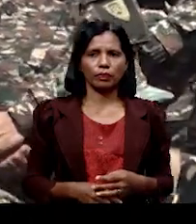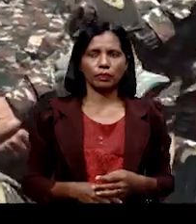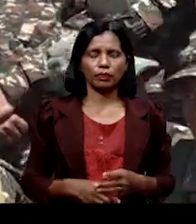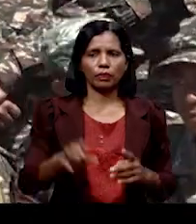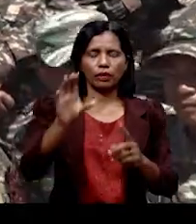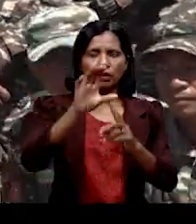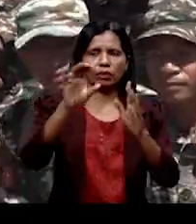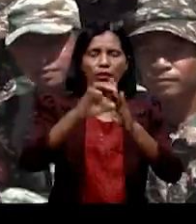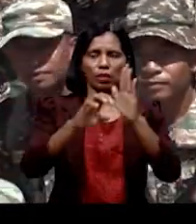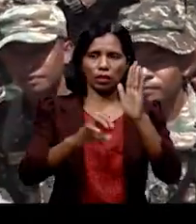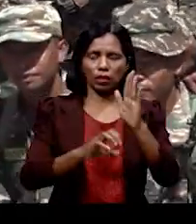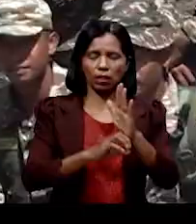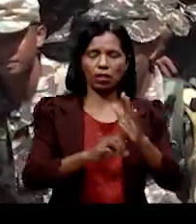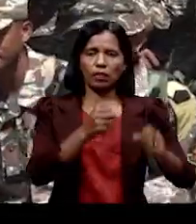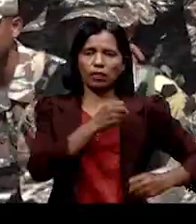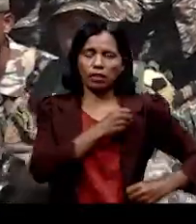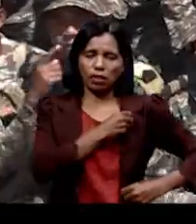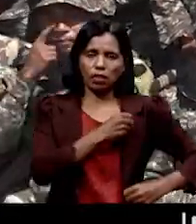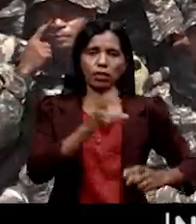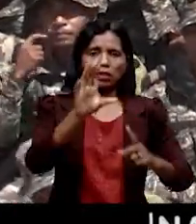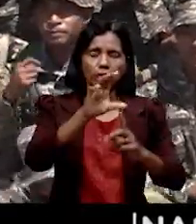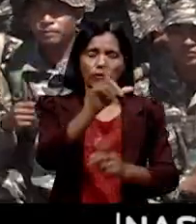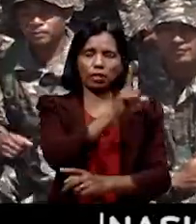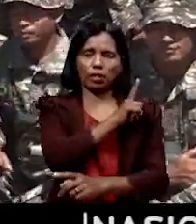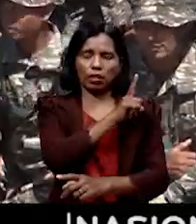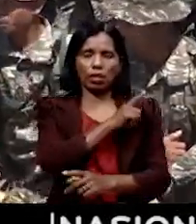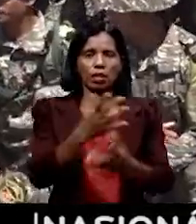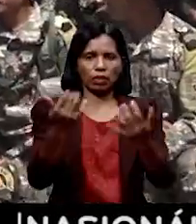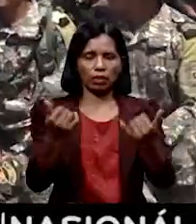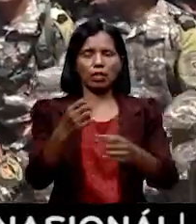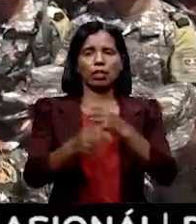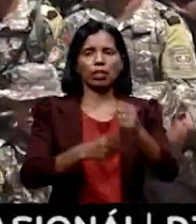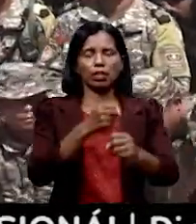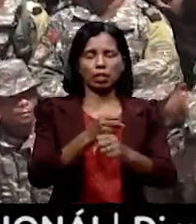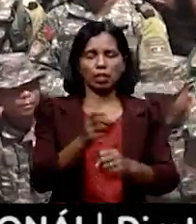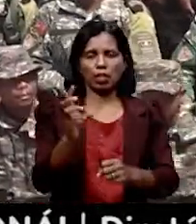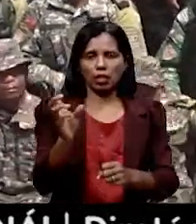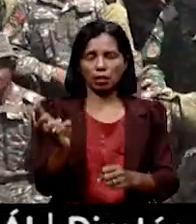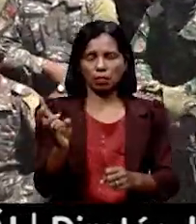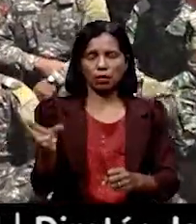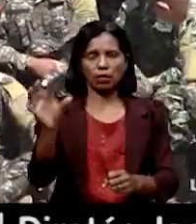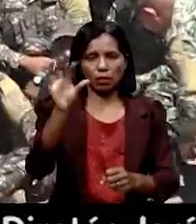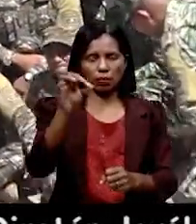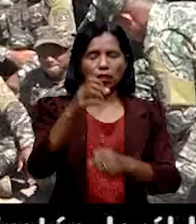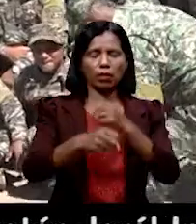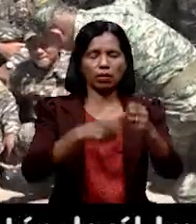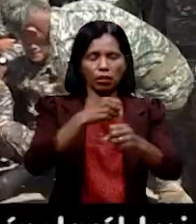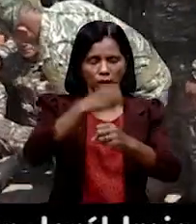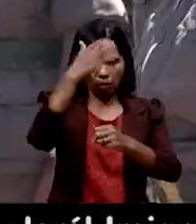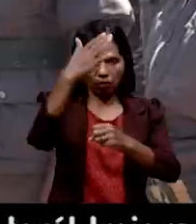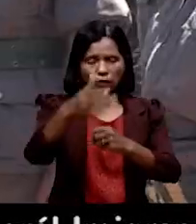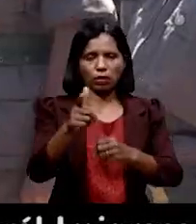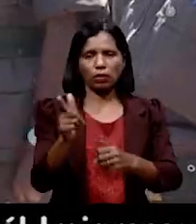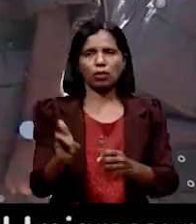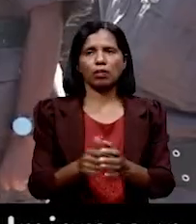Sefestado Maior General FFDTL, Tenente General Lerianan Timur, dadaune tinang neng nul resensia, no tinan wain riroron resindua,